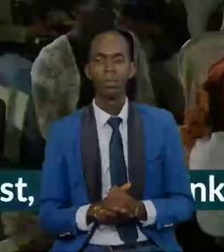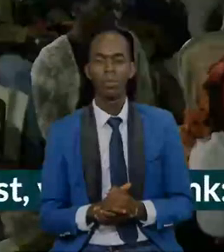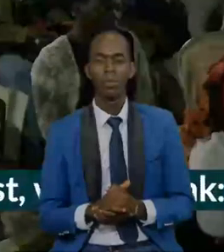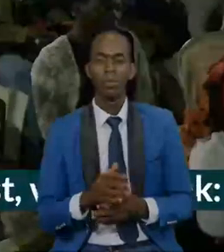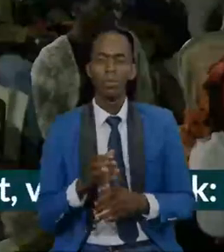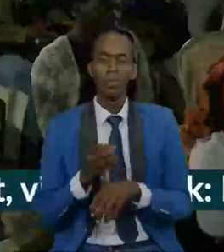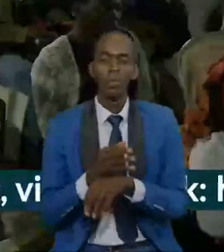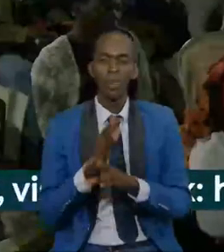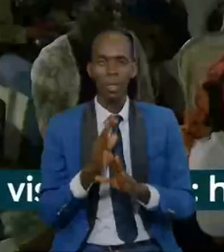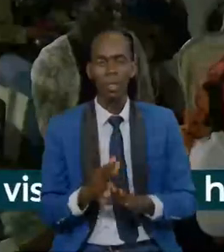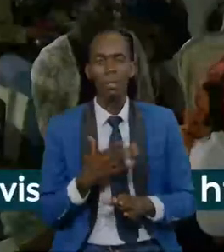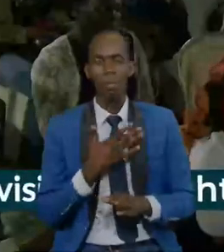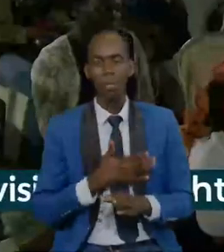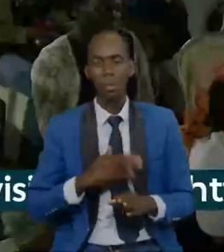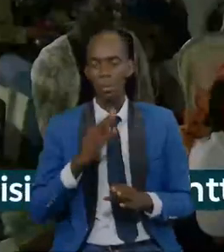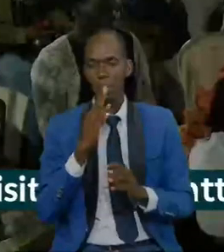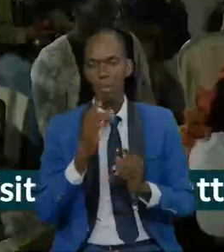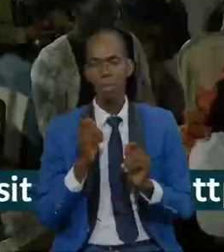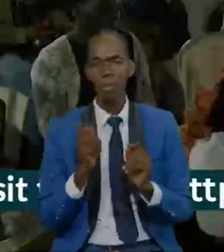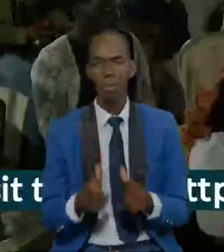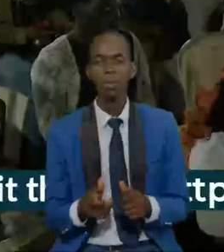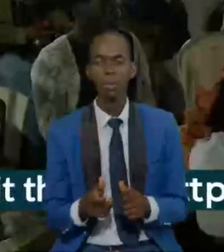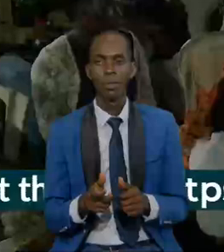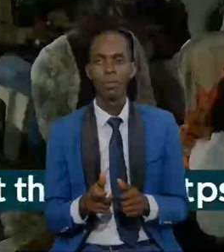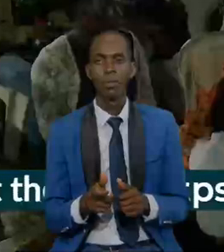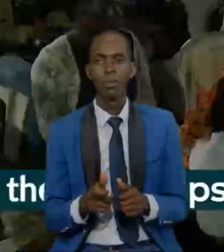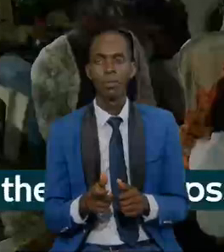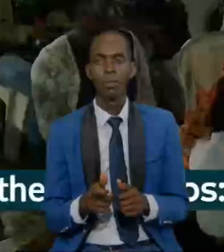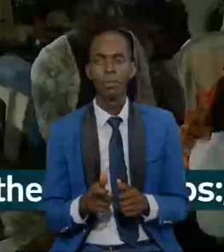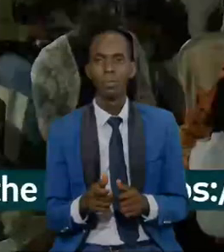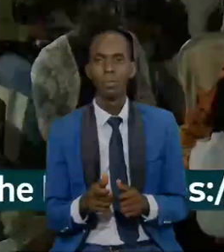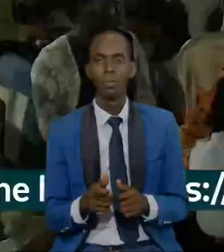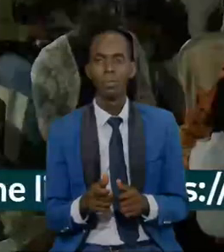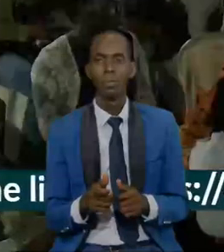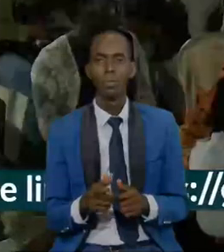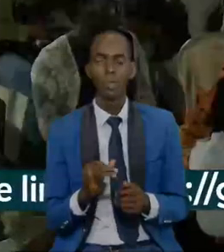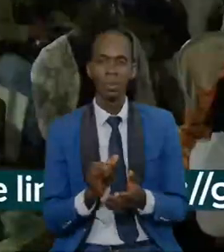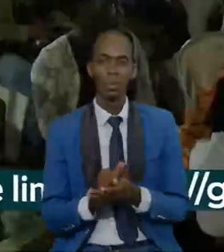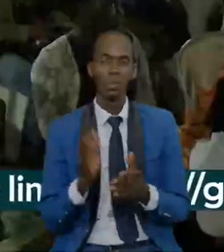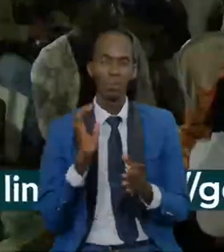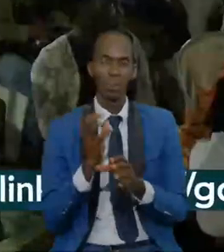Counselors, hurry up that we may follow the prayers of the man of God.